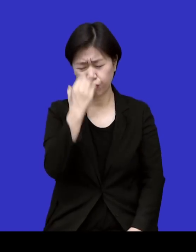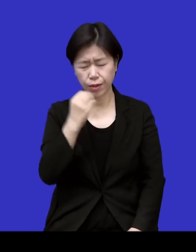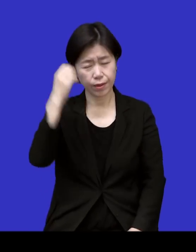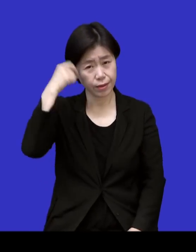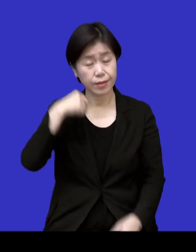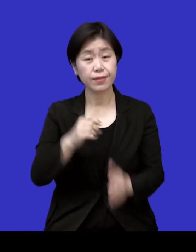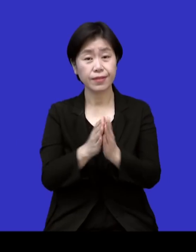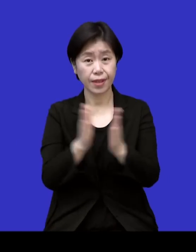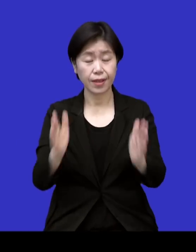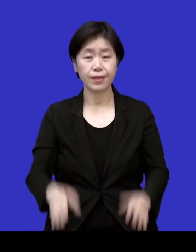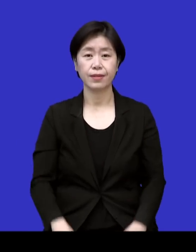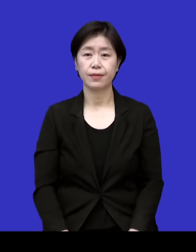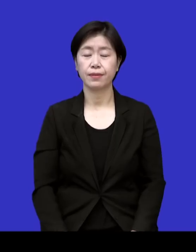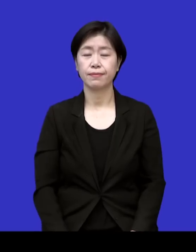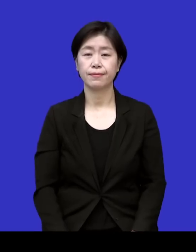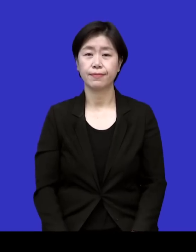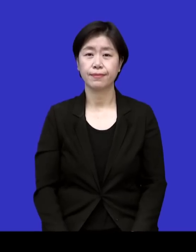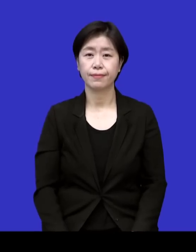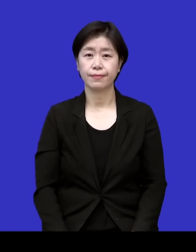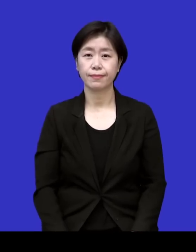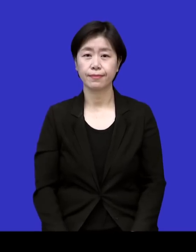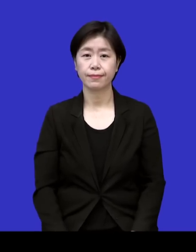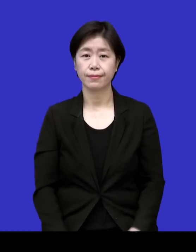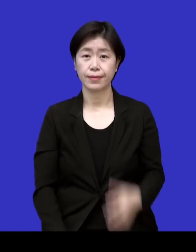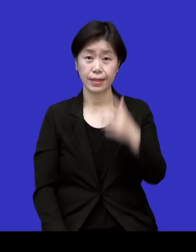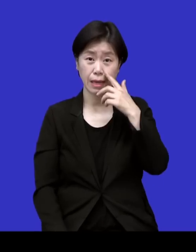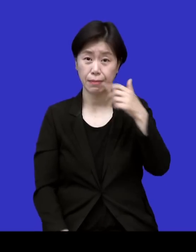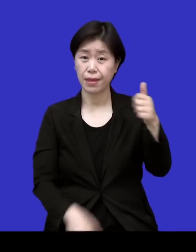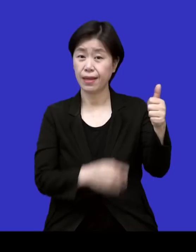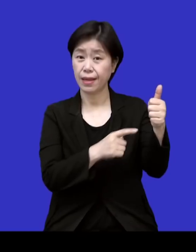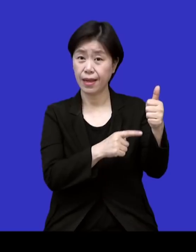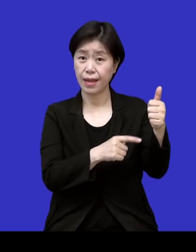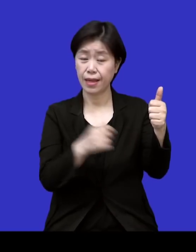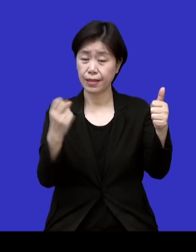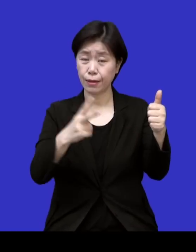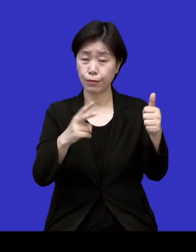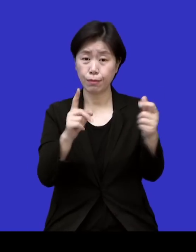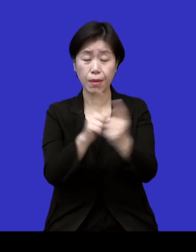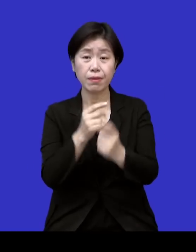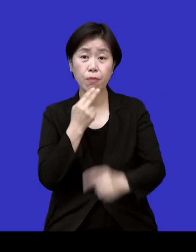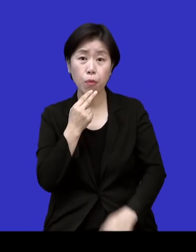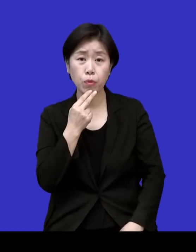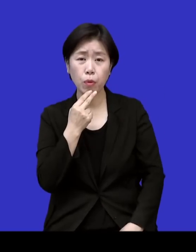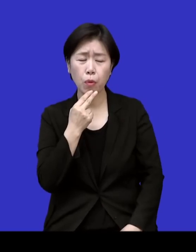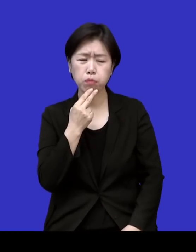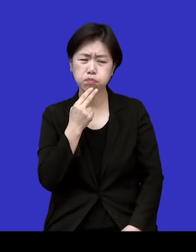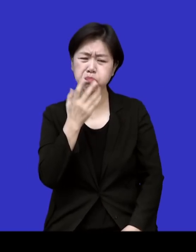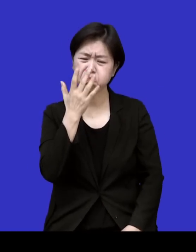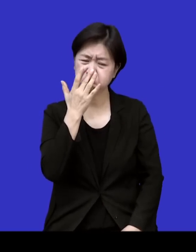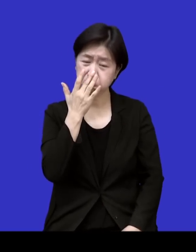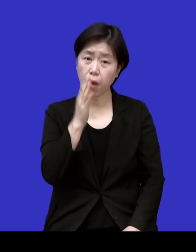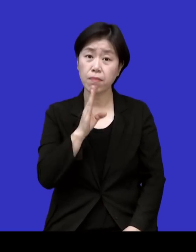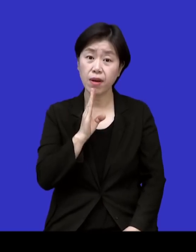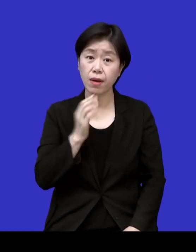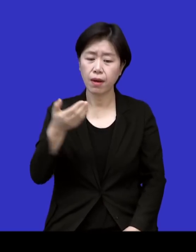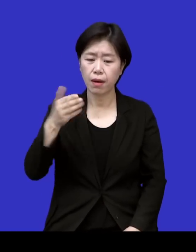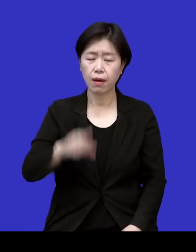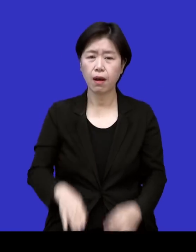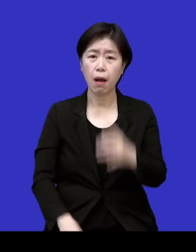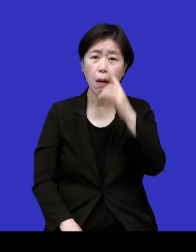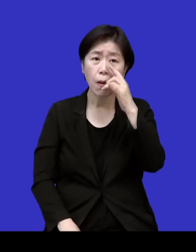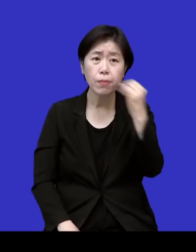자주 못 보니까 또 아버지는 약간 우리 어릴 시절부터 늘 먼 존재였지만 네. 어머니에 대한 미움이랄까 상처가 좀 더 컸을 것